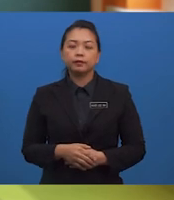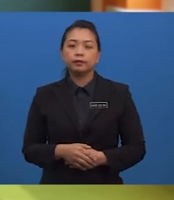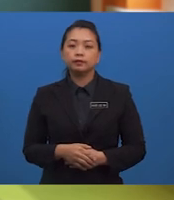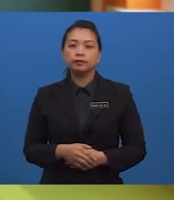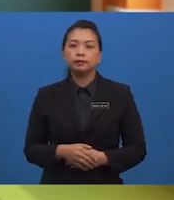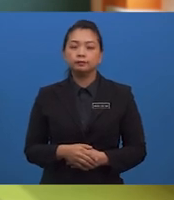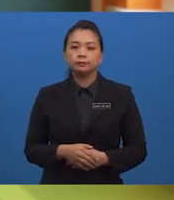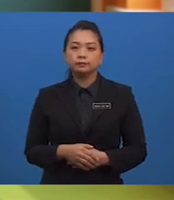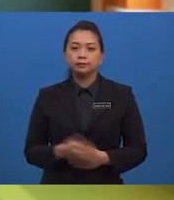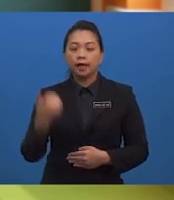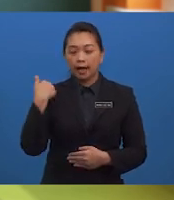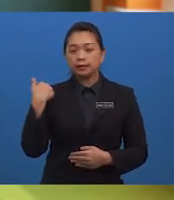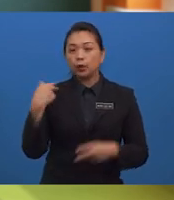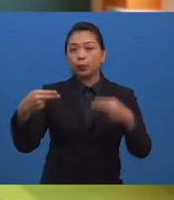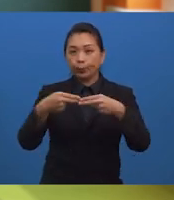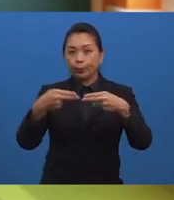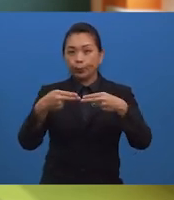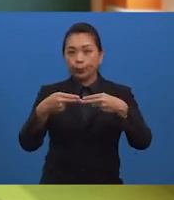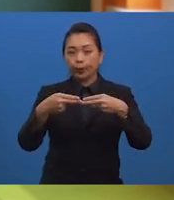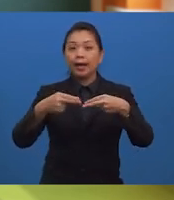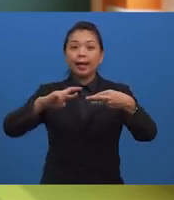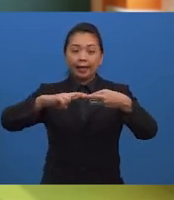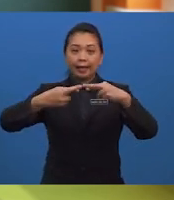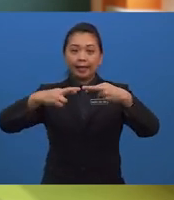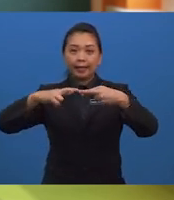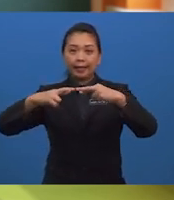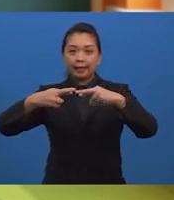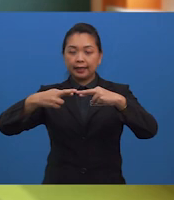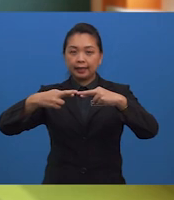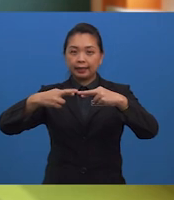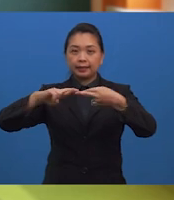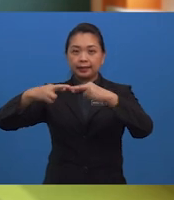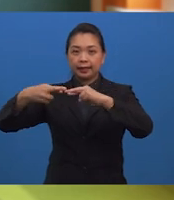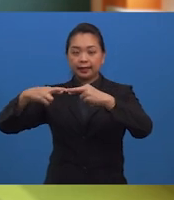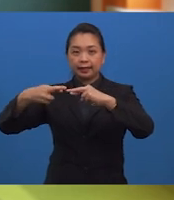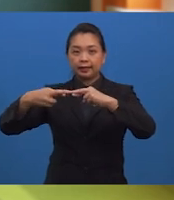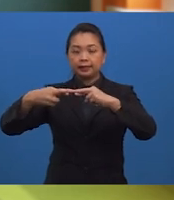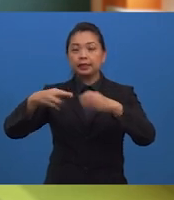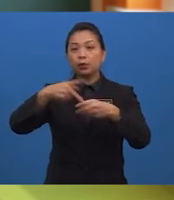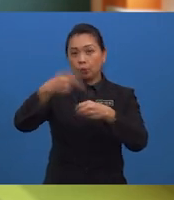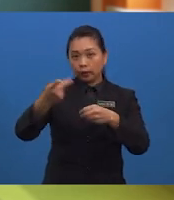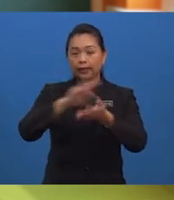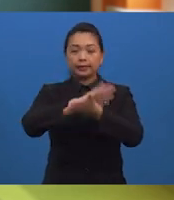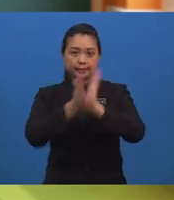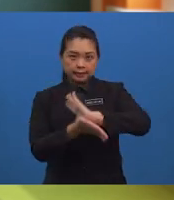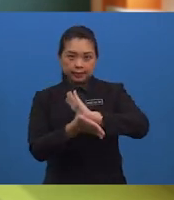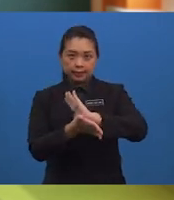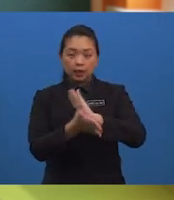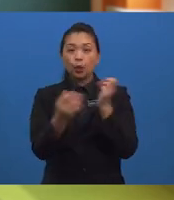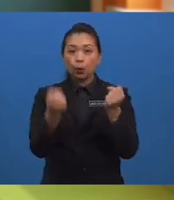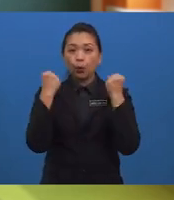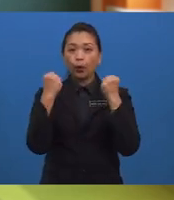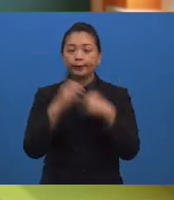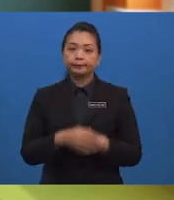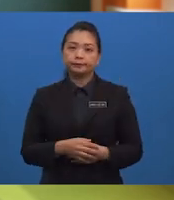hubungan antara rangkaian pemasaran, pengilangan atau pengeluaran menjadi lebih kukuh. Kerenah